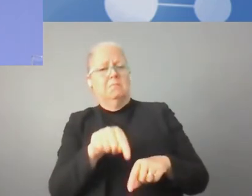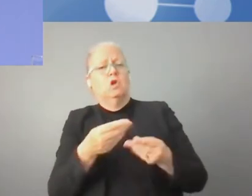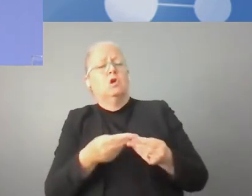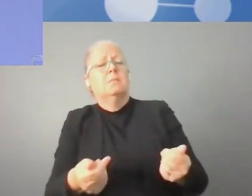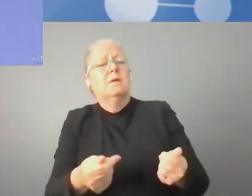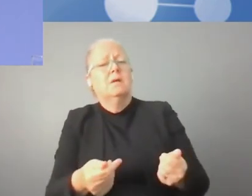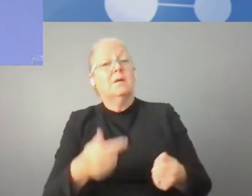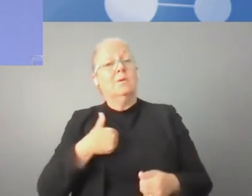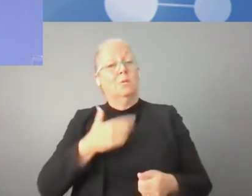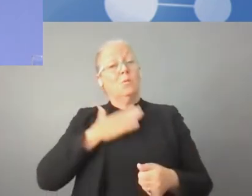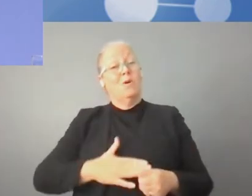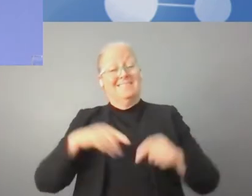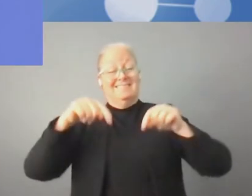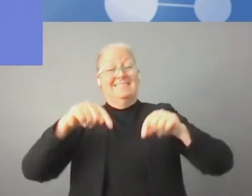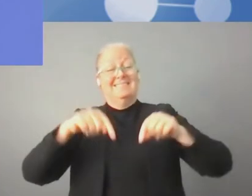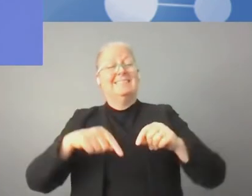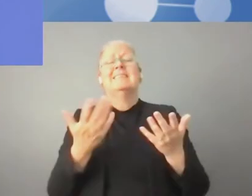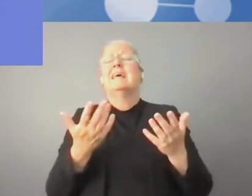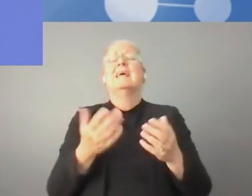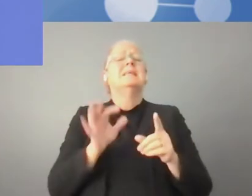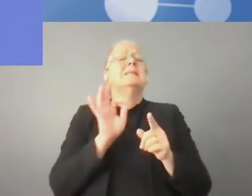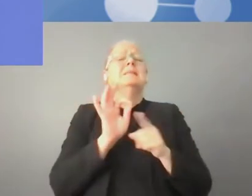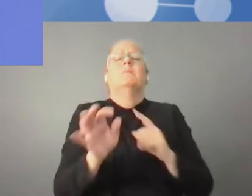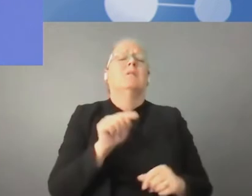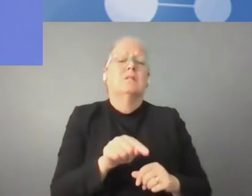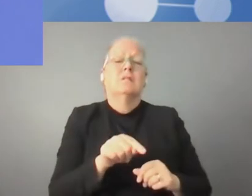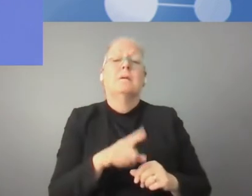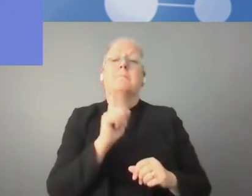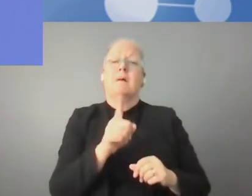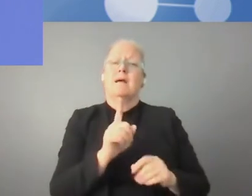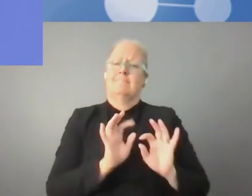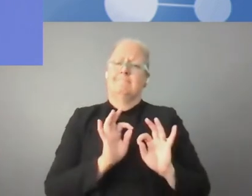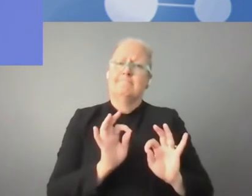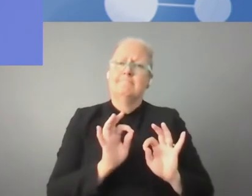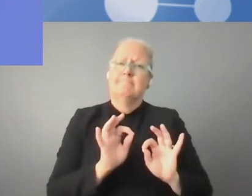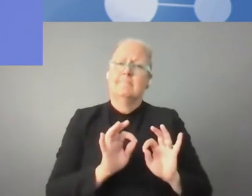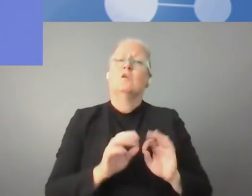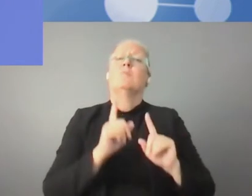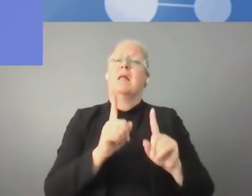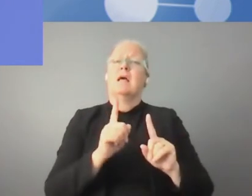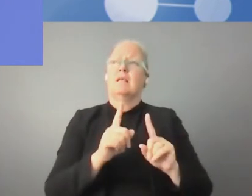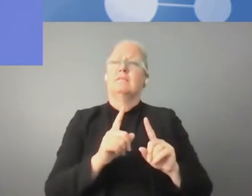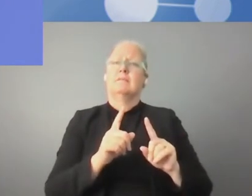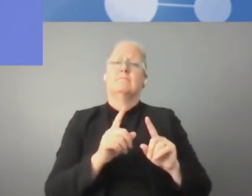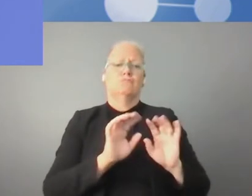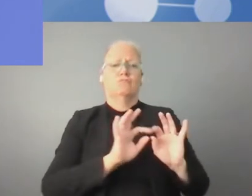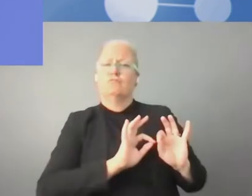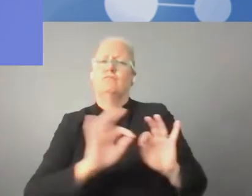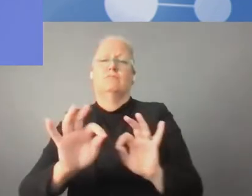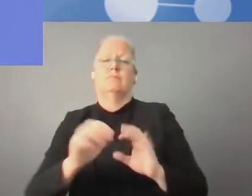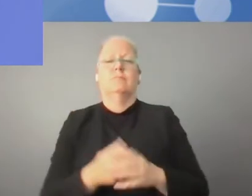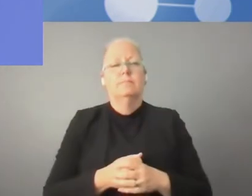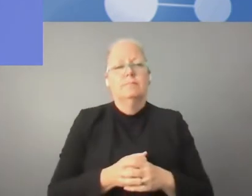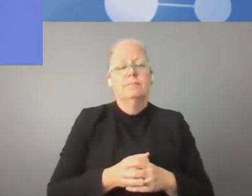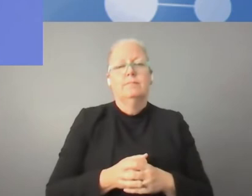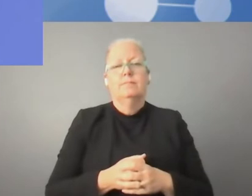决，但是这个简单的解决方案一般来说是错的。谢谢。 Thank you, Ambassador. So